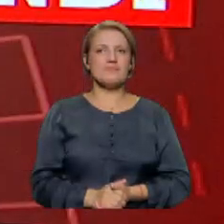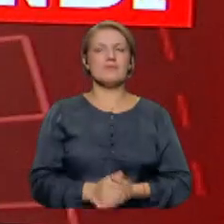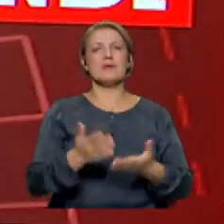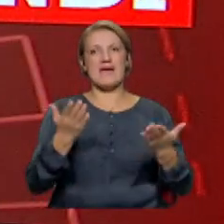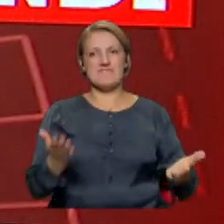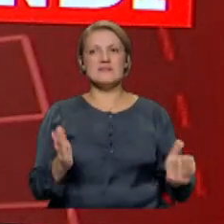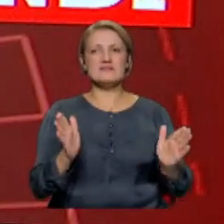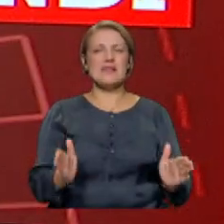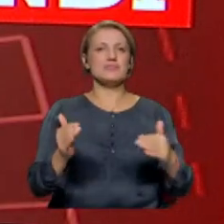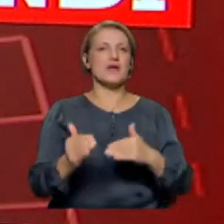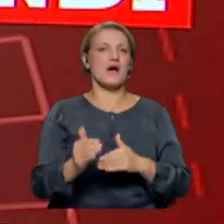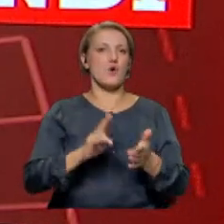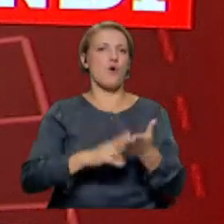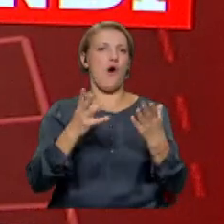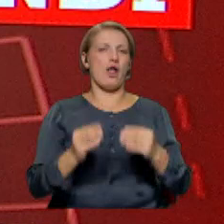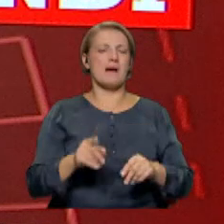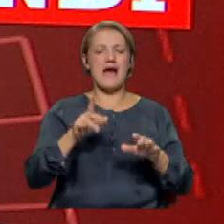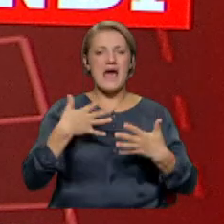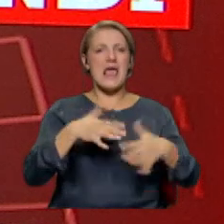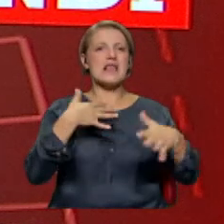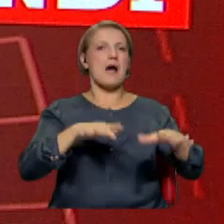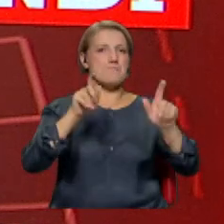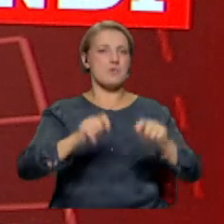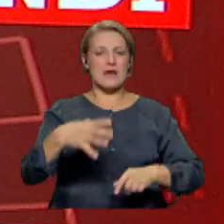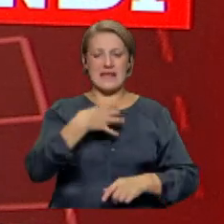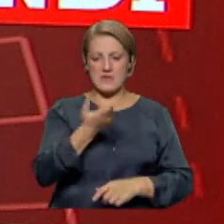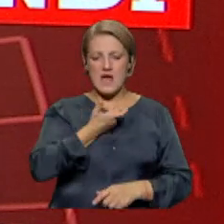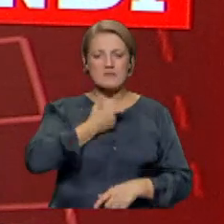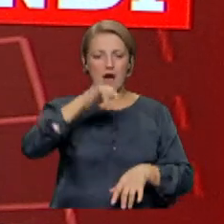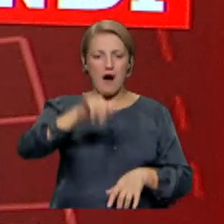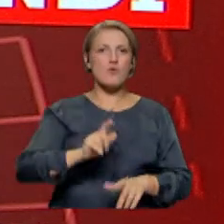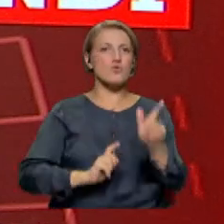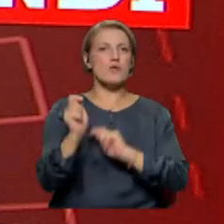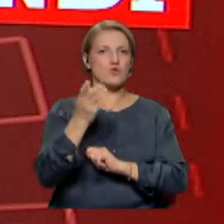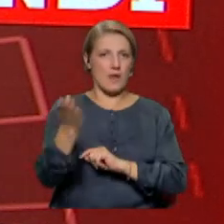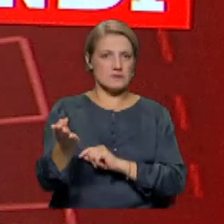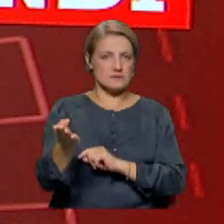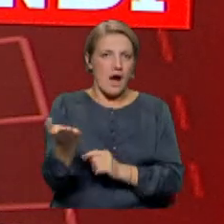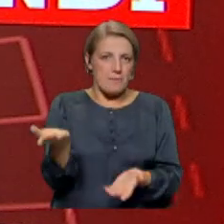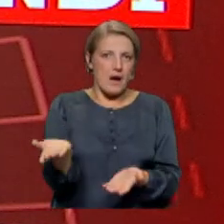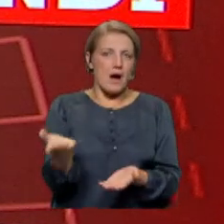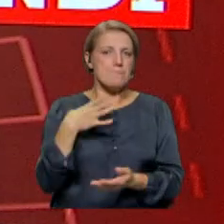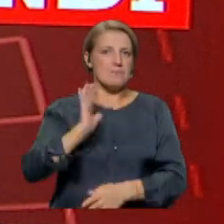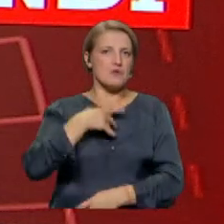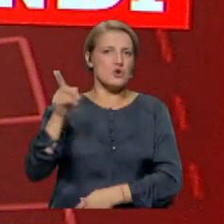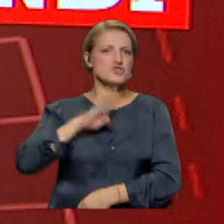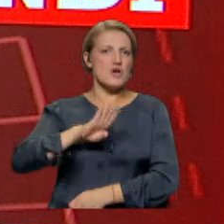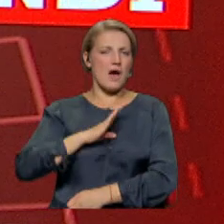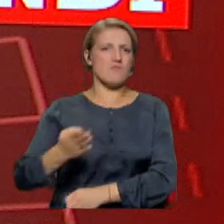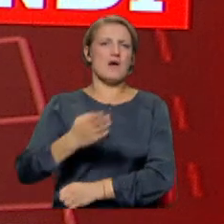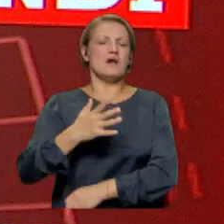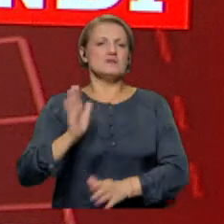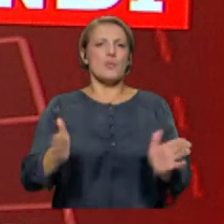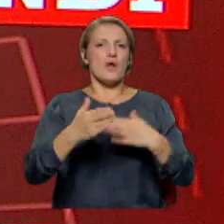Evet, sendikalaşma. Şimdi eylem yapıyorlar, kendi yasal haklarını kullanıyorlar ama iddiaya göre patronun şikayeti üzerine